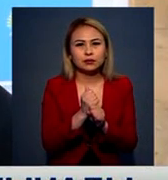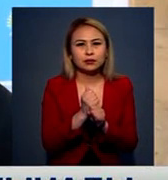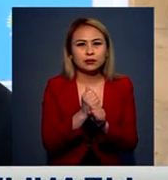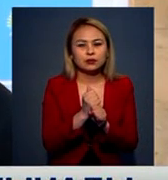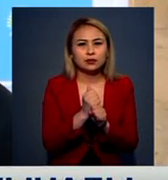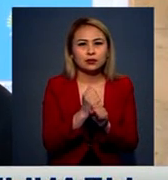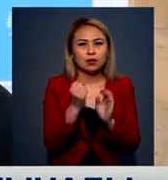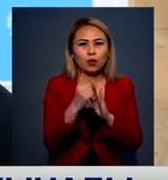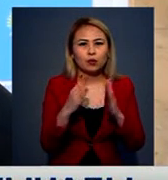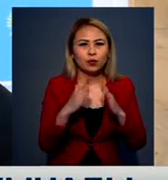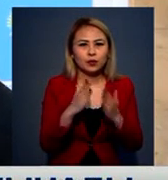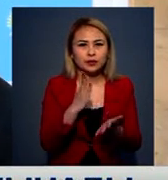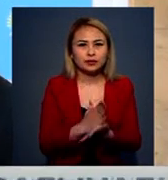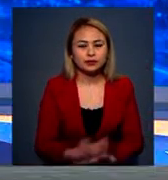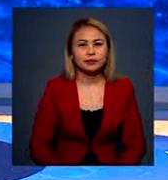11 үй бар, сол беріледі.